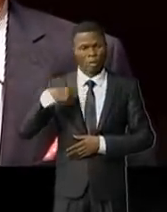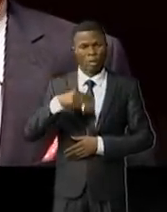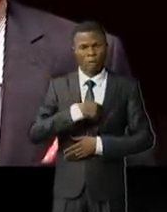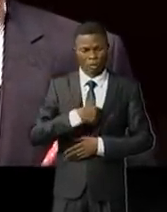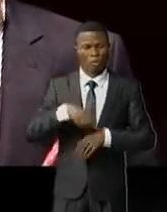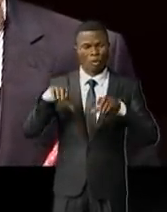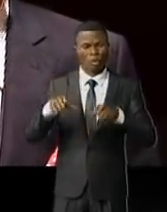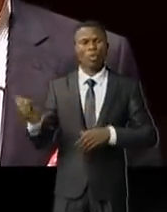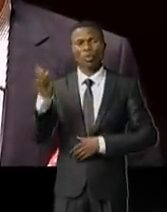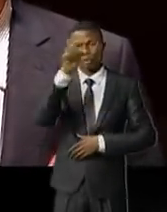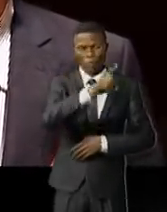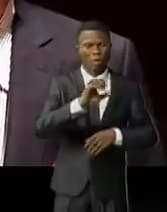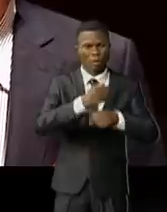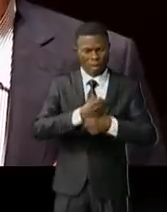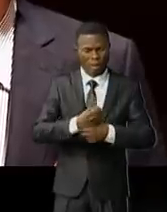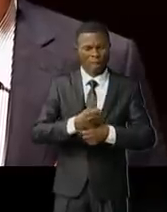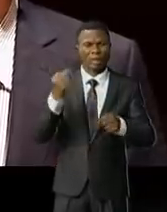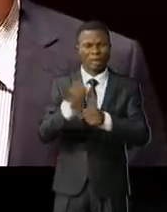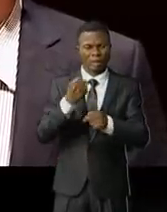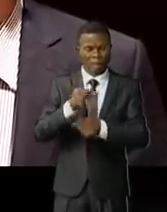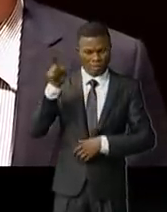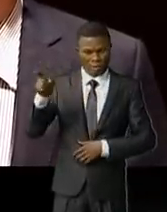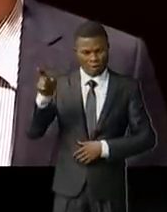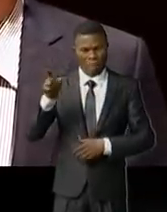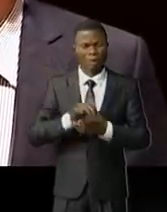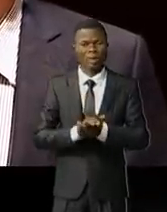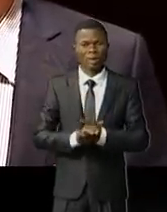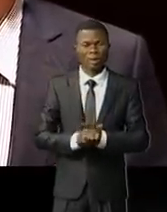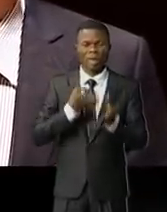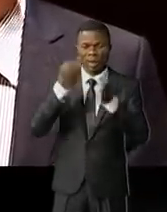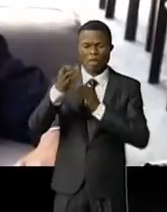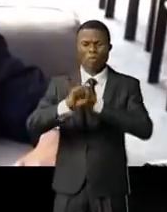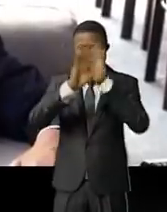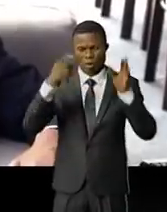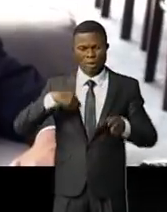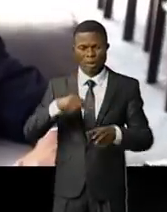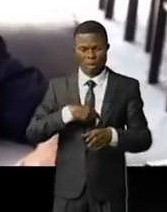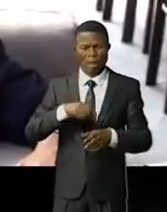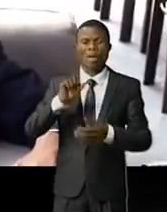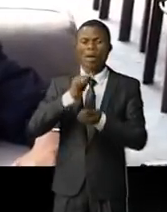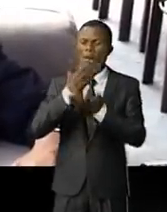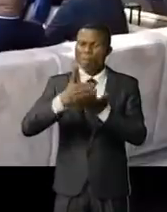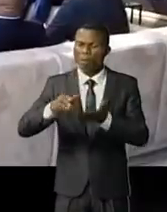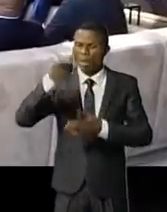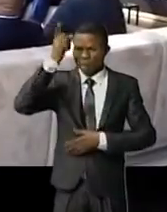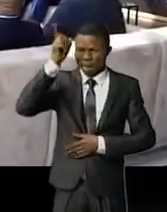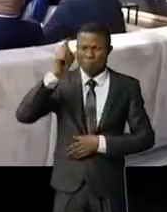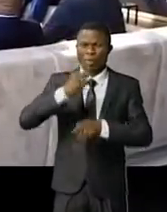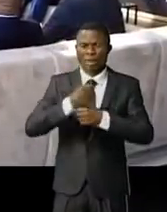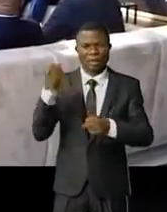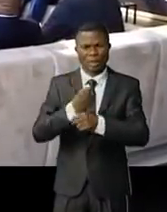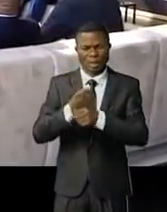au Congo, on puisse créer des emplois. Parce qu'il nous a clairement dit que sa priorité était de créer des